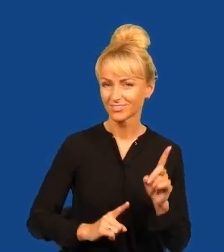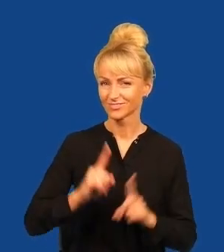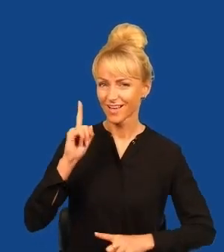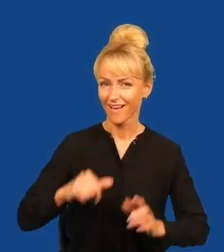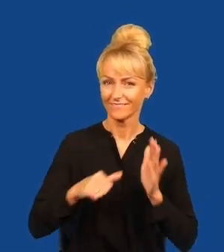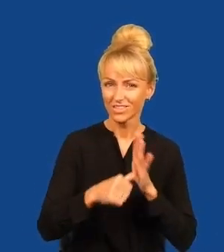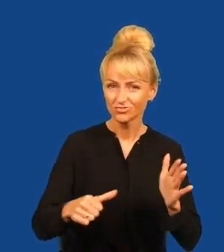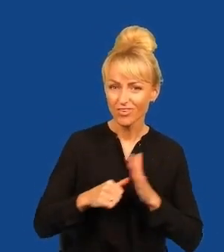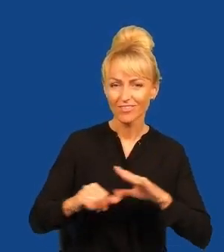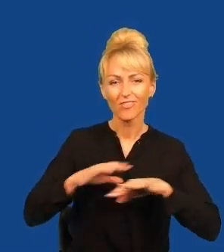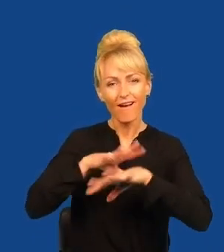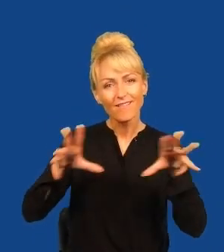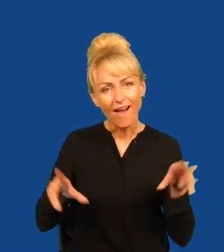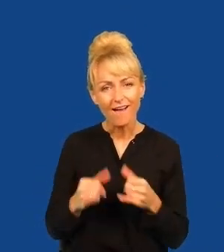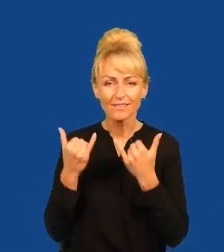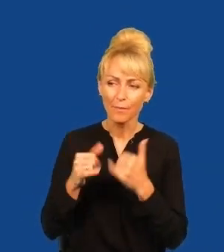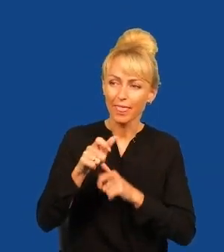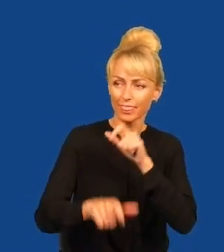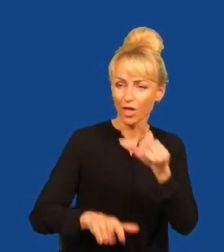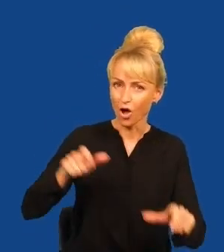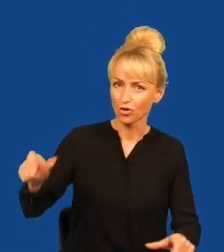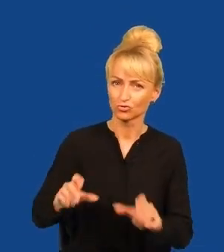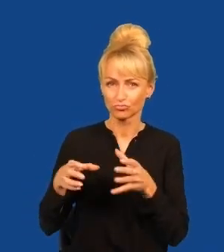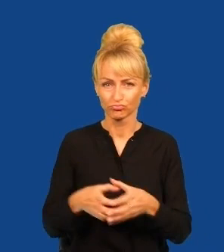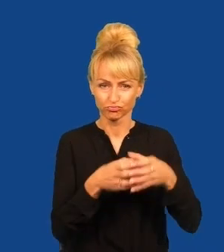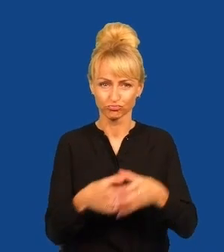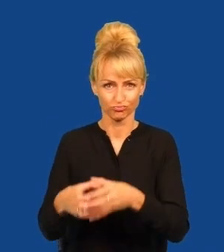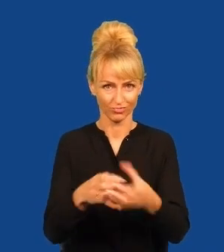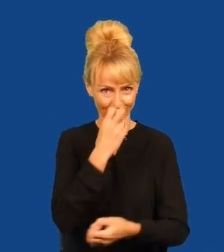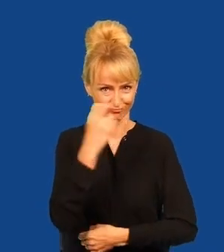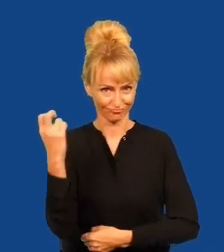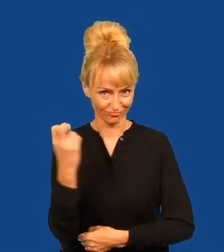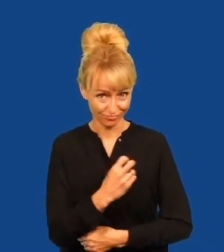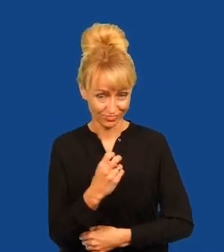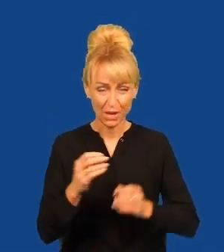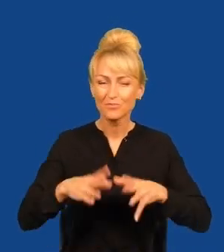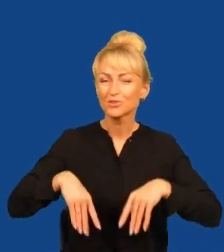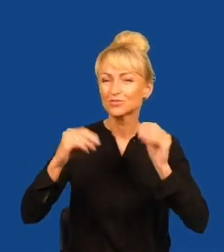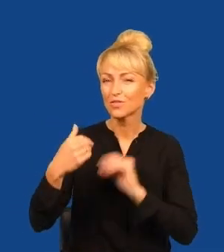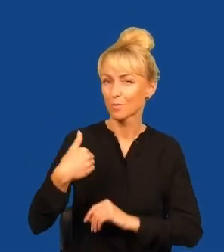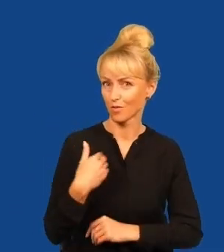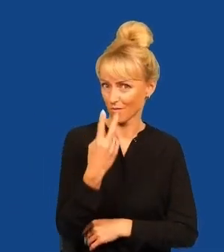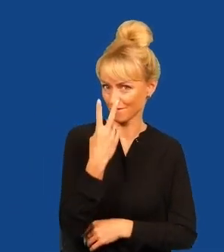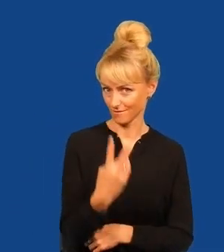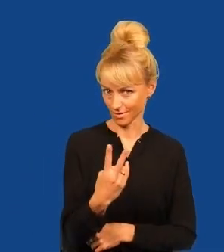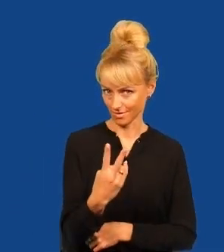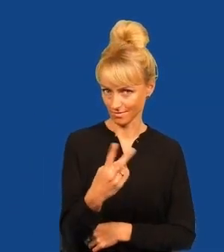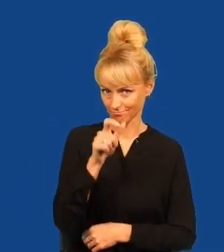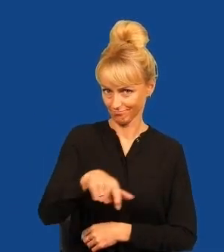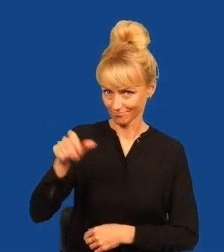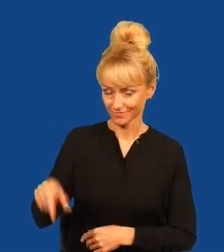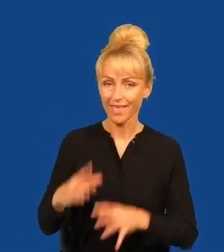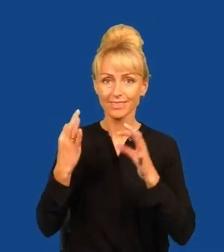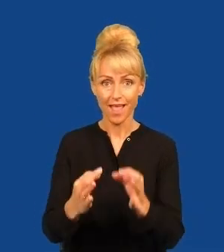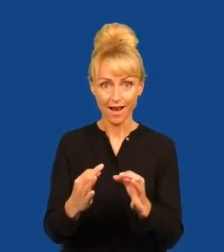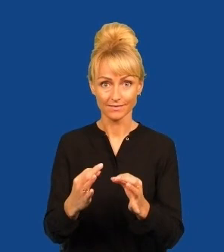na początku towarzyszyło dwóch projektantów. Dzisiaj tworzymy zespół 14 osób,